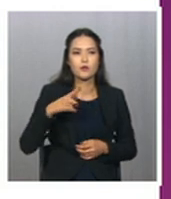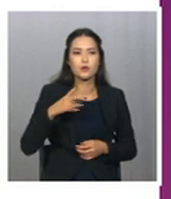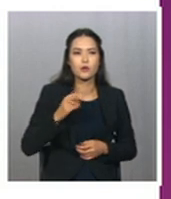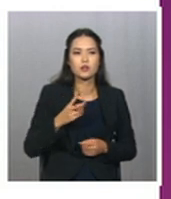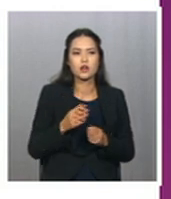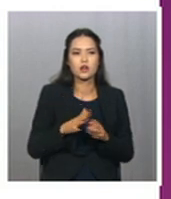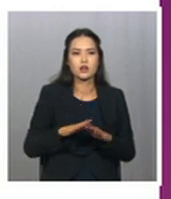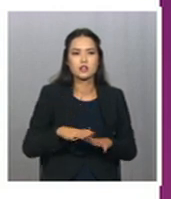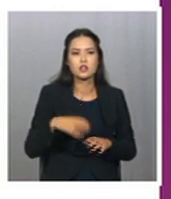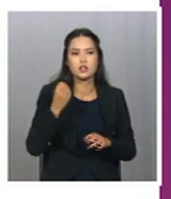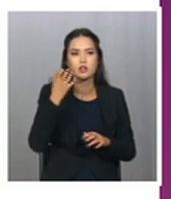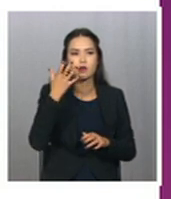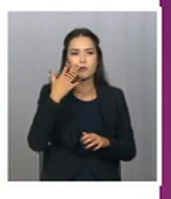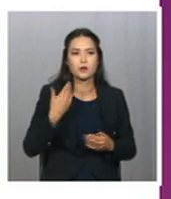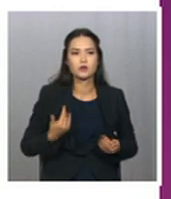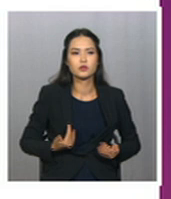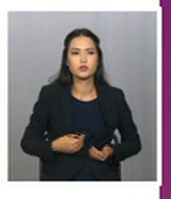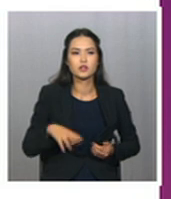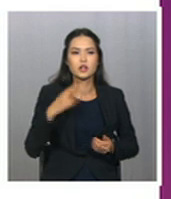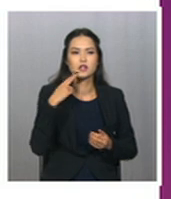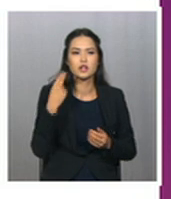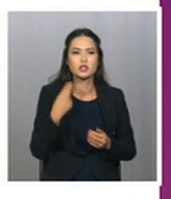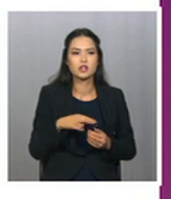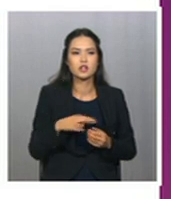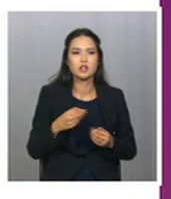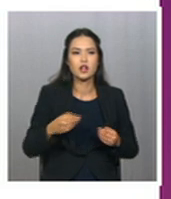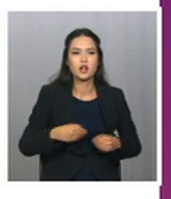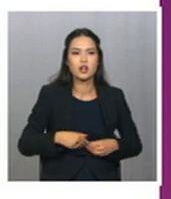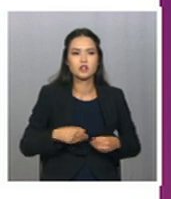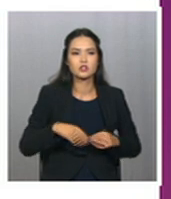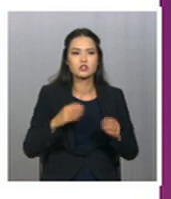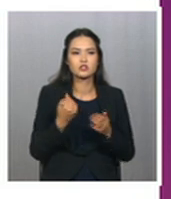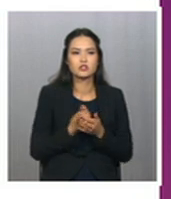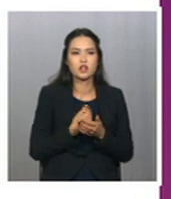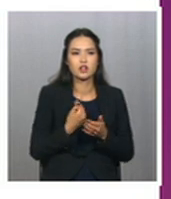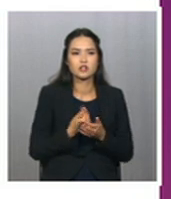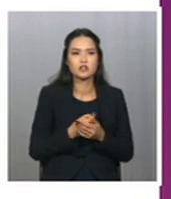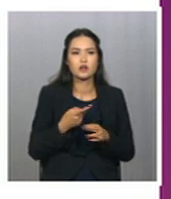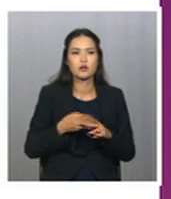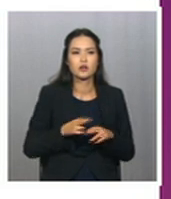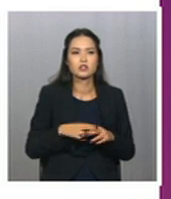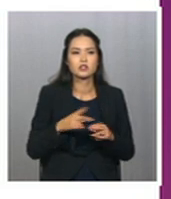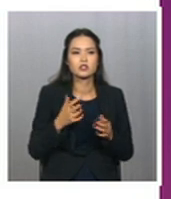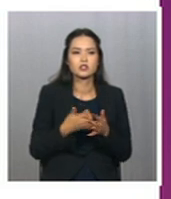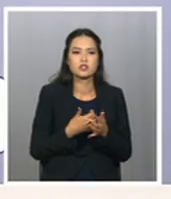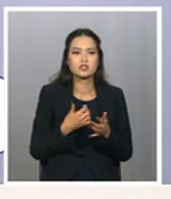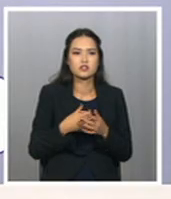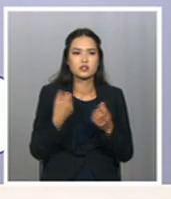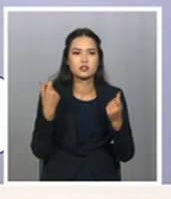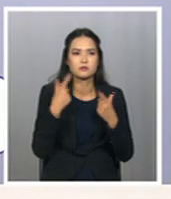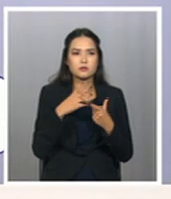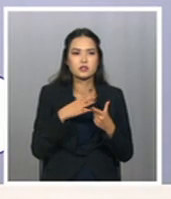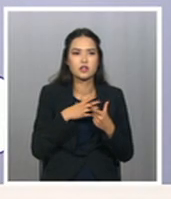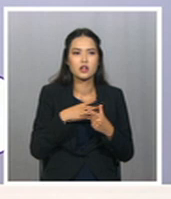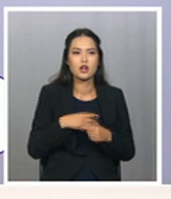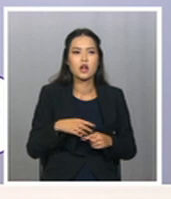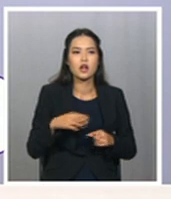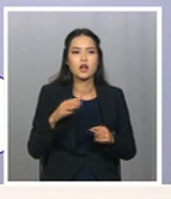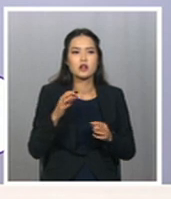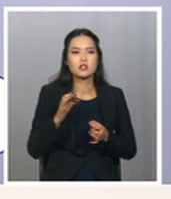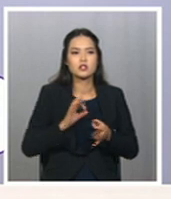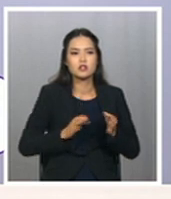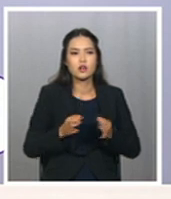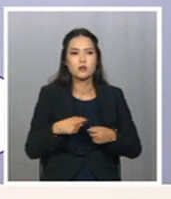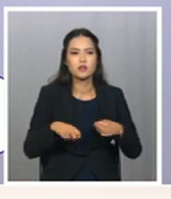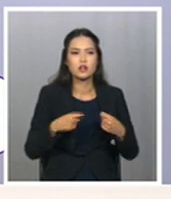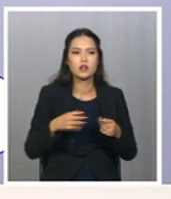арқасында Еуропа тұрғындары қытайлықтар ашқан жаңалықтар мен олардың жетістіктерін білді. Сауда-саттық дамыды,